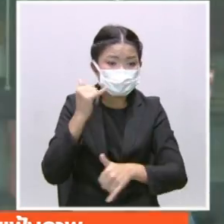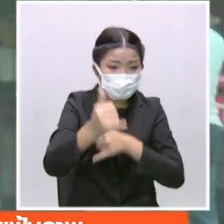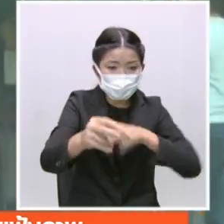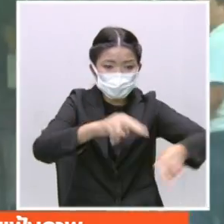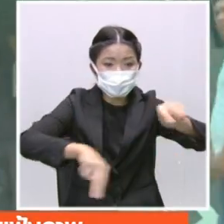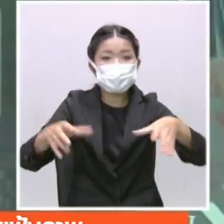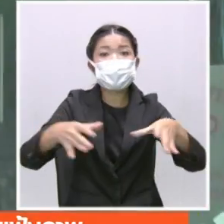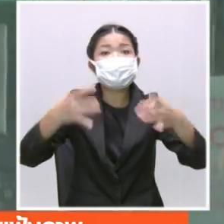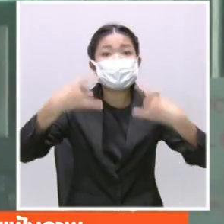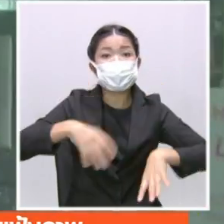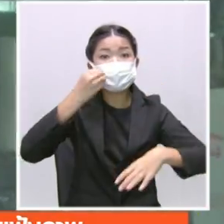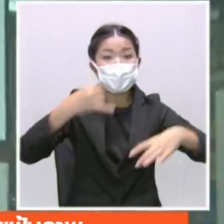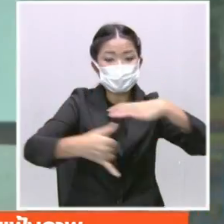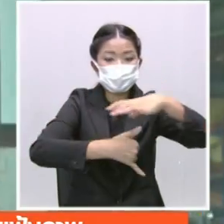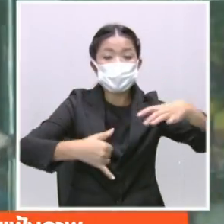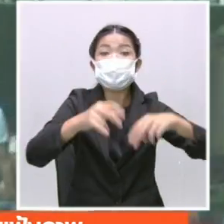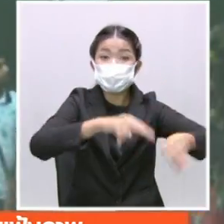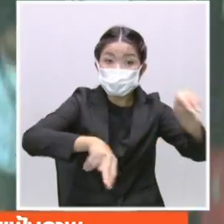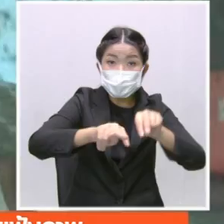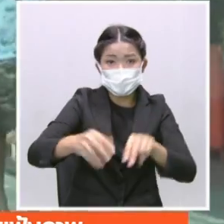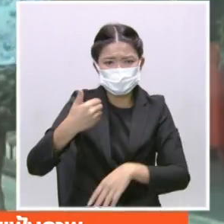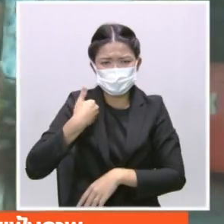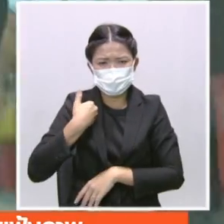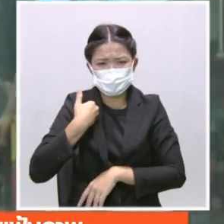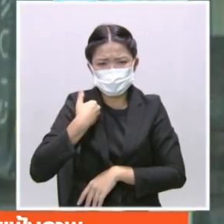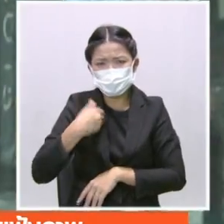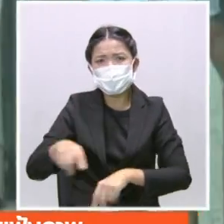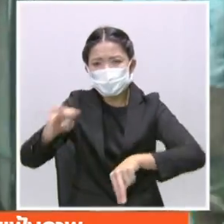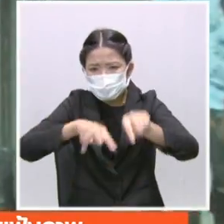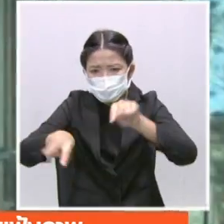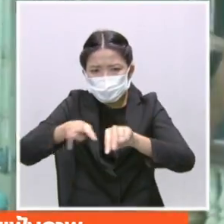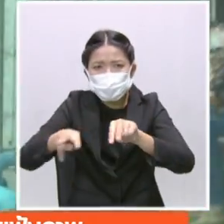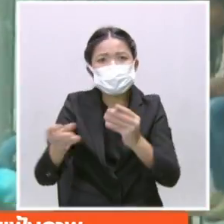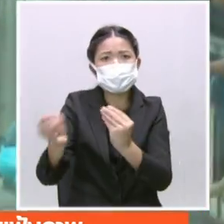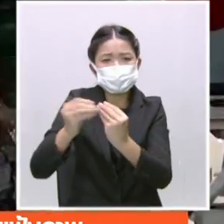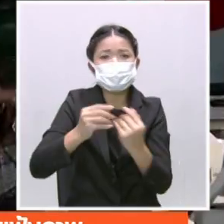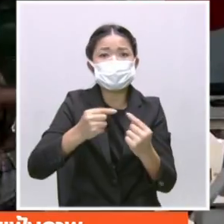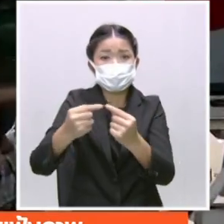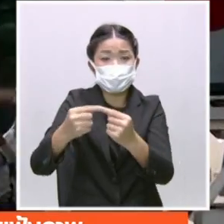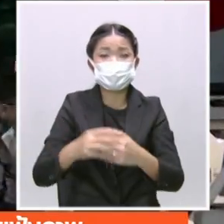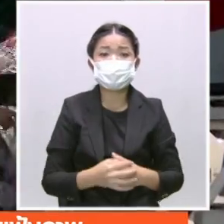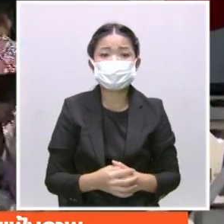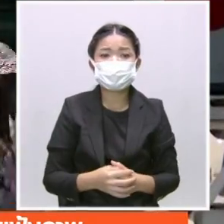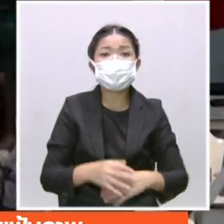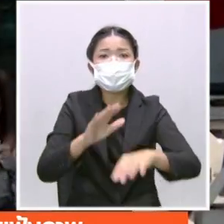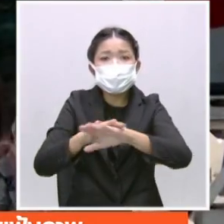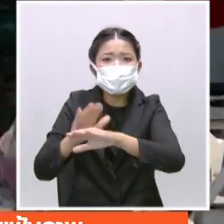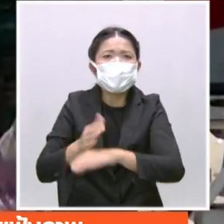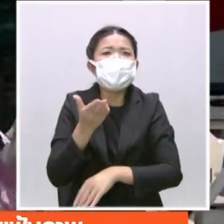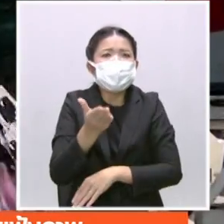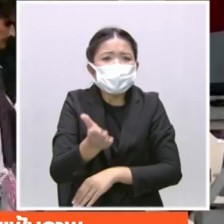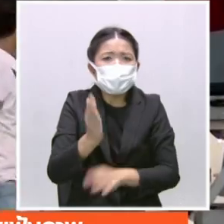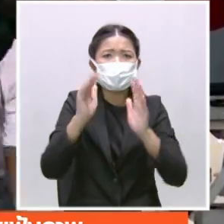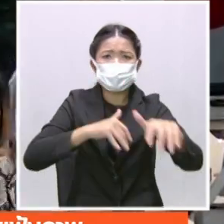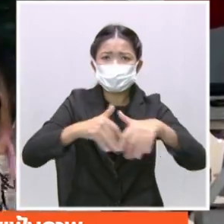แลกลุ่มเสี่ยงที่อยู่ในบ้านแล้วรวมถึงจะมีการขยายการตรวจเชิงรุกจากกลุ่มเสี่ยงนี้ต่อไปโดยย้ำว่าขอ